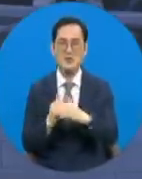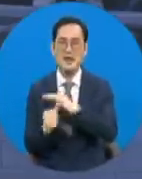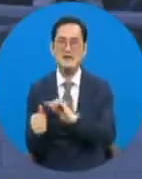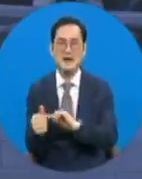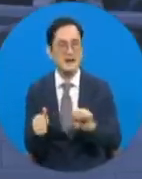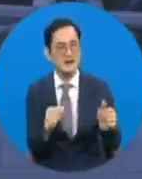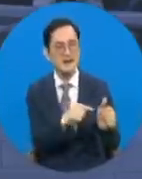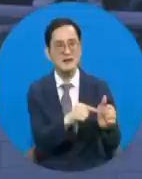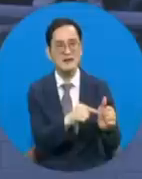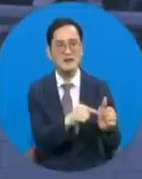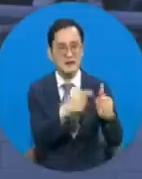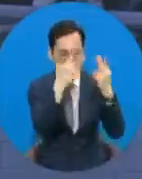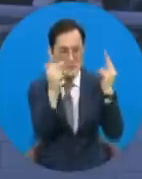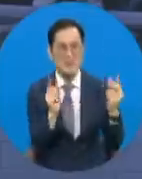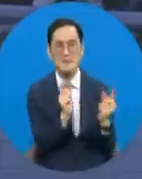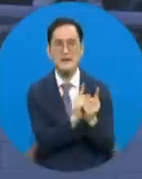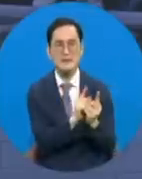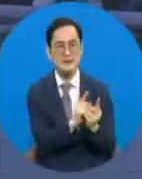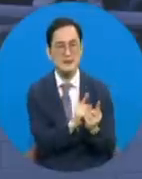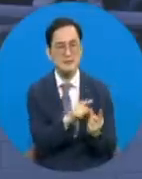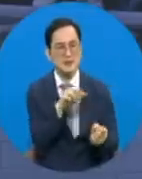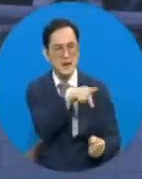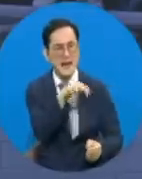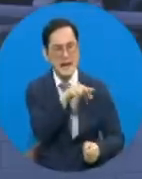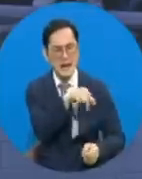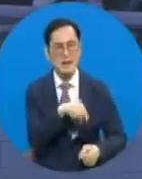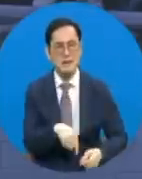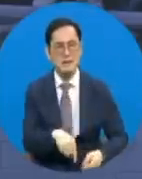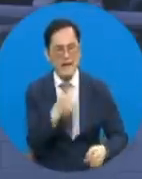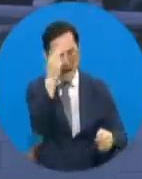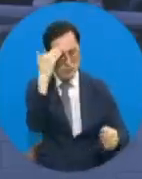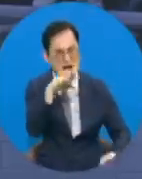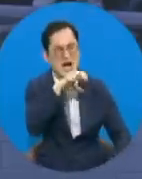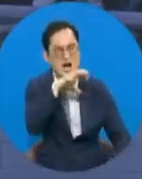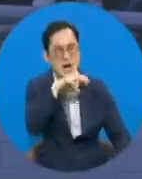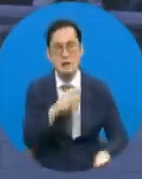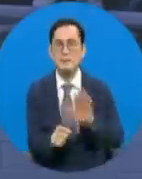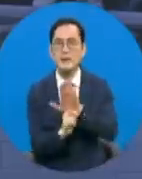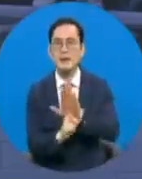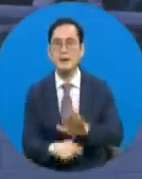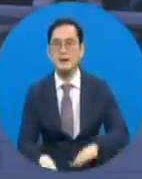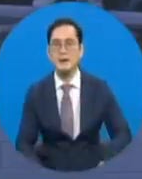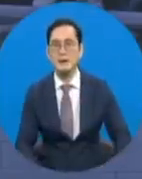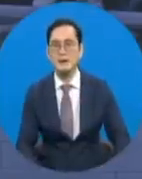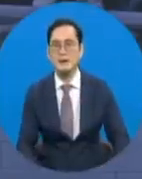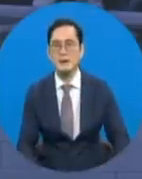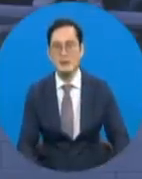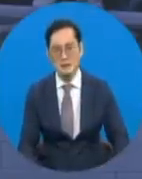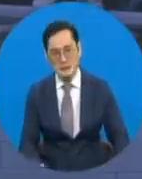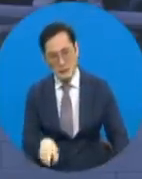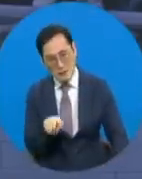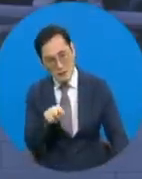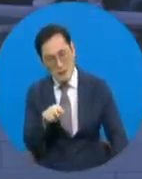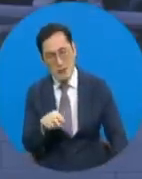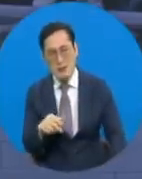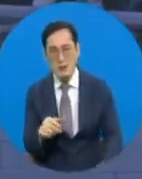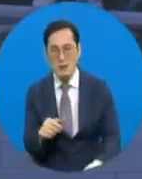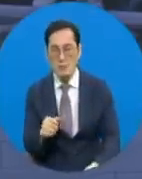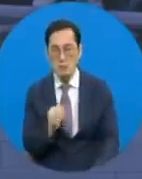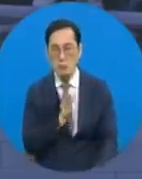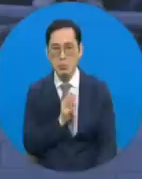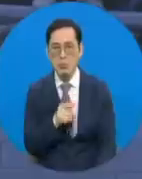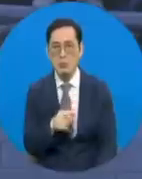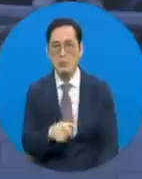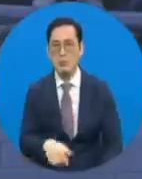인사와의 회동에서 발언한 내용을 언론에 또 자료로 제공까지 했습니다. 굉장히 이례적이다. 이런 생각이 좀